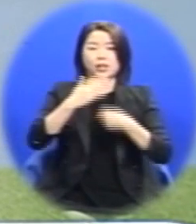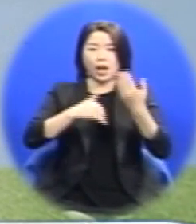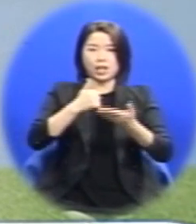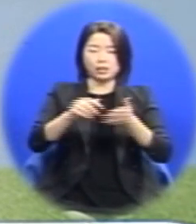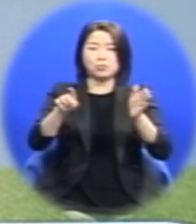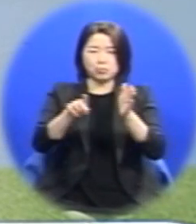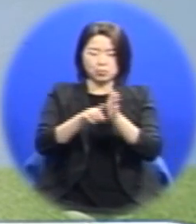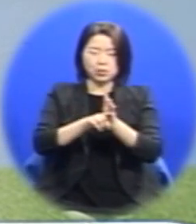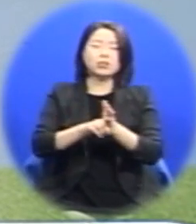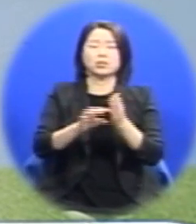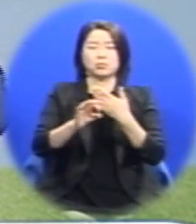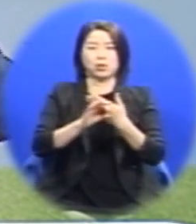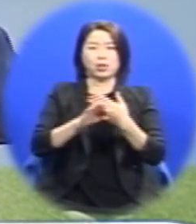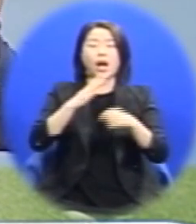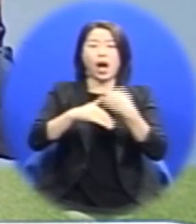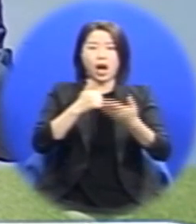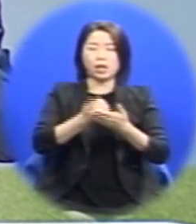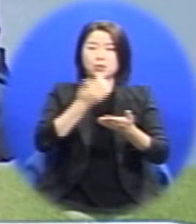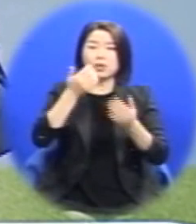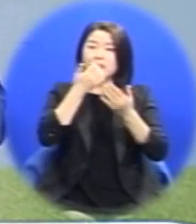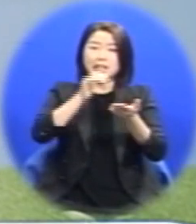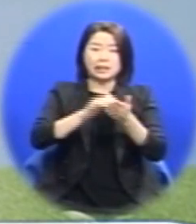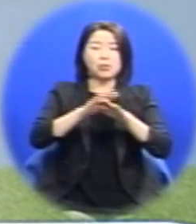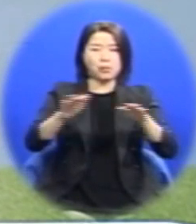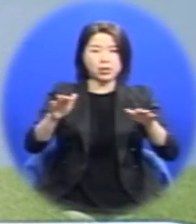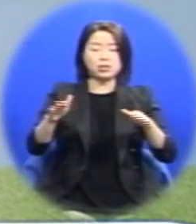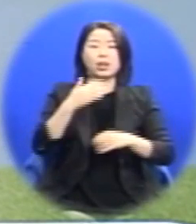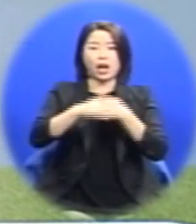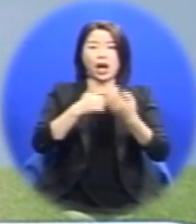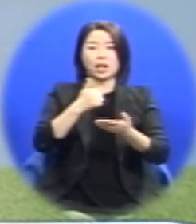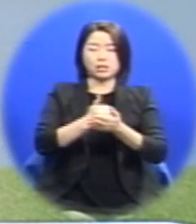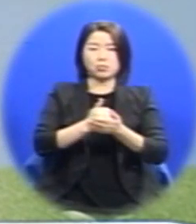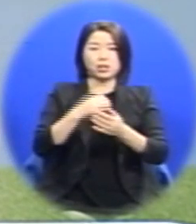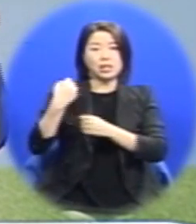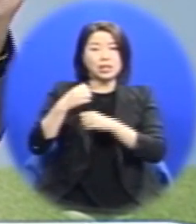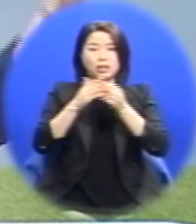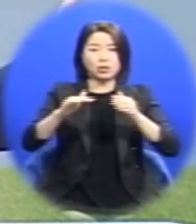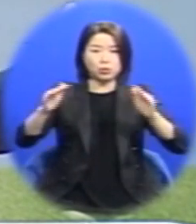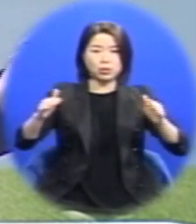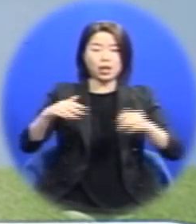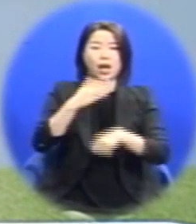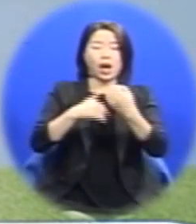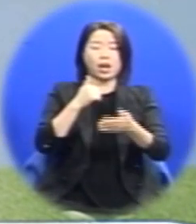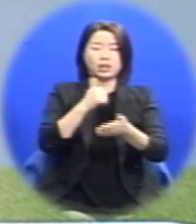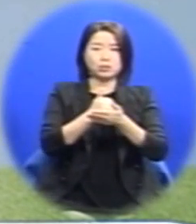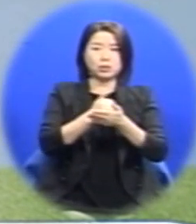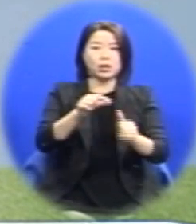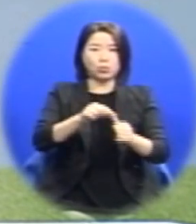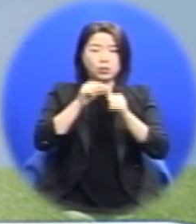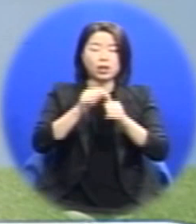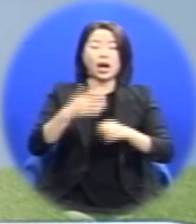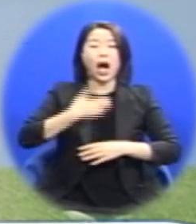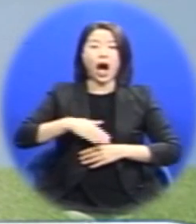하나님이 믿어지면 하나님은 반석이고 하나님이 요새시고 하나님이 구원이라고 하는 것을 아는